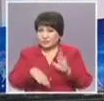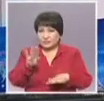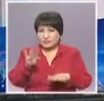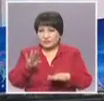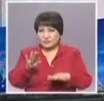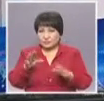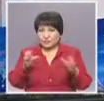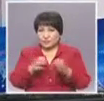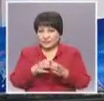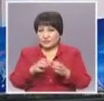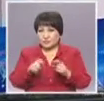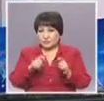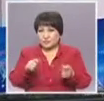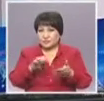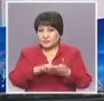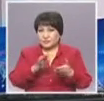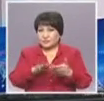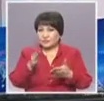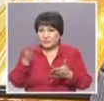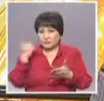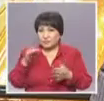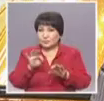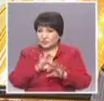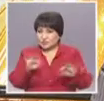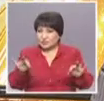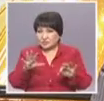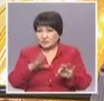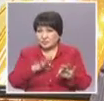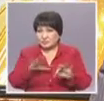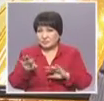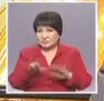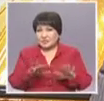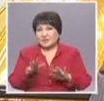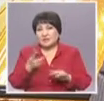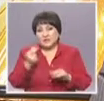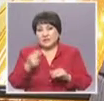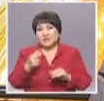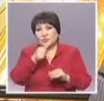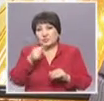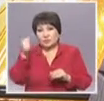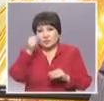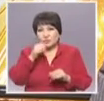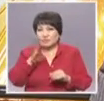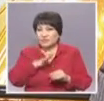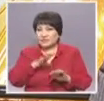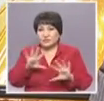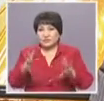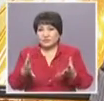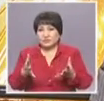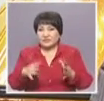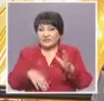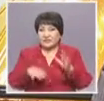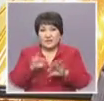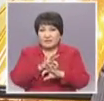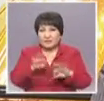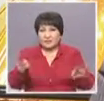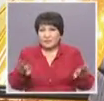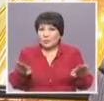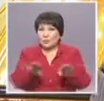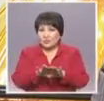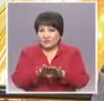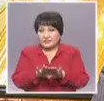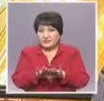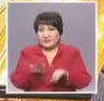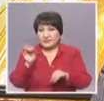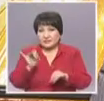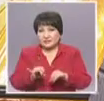раз очень отлично все прошло, да? Да, в прошлом году было все это совершено на таком великолепном уровне. И,